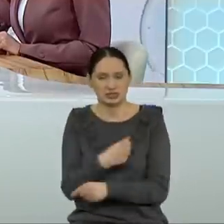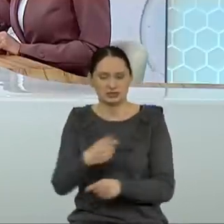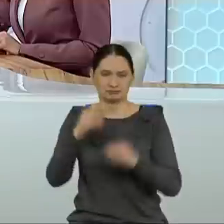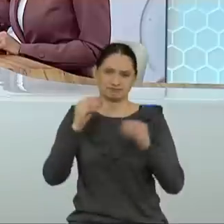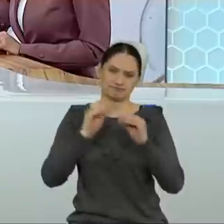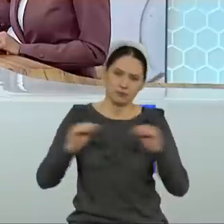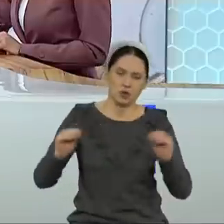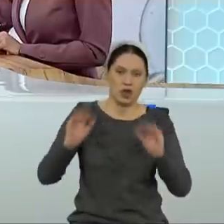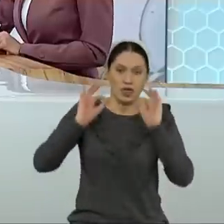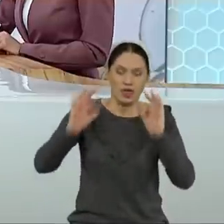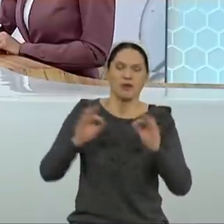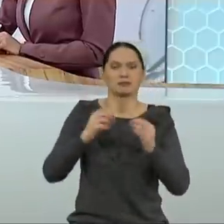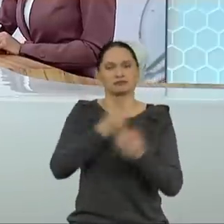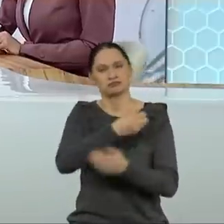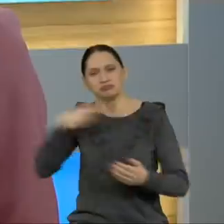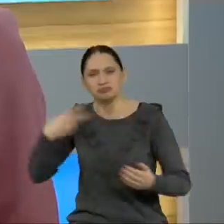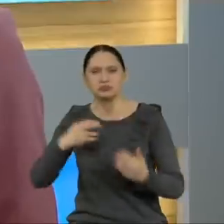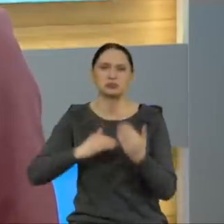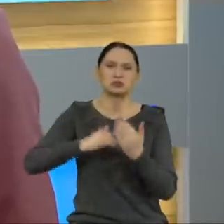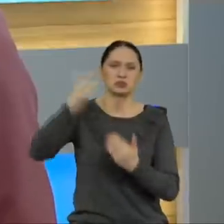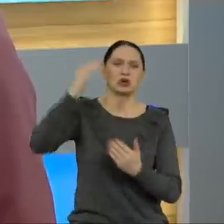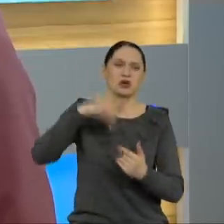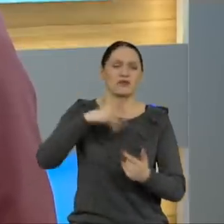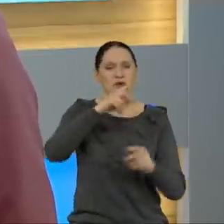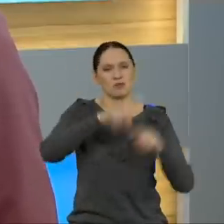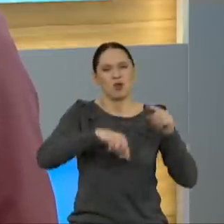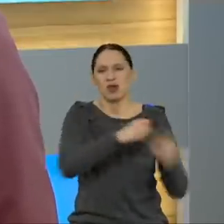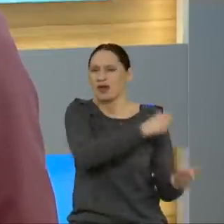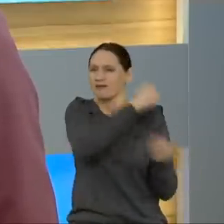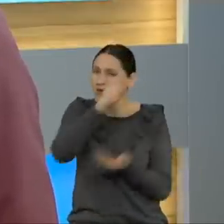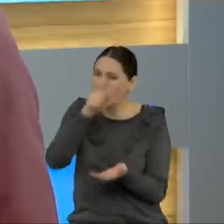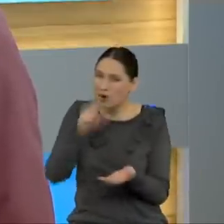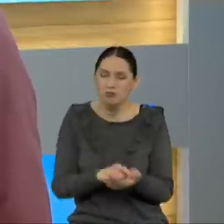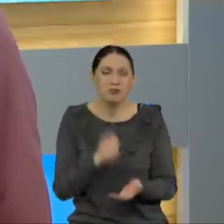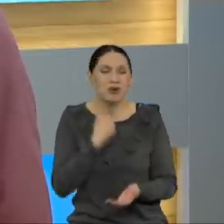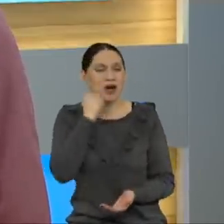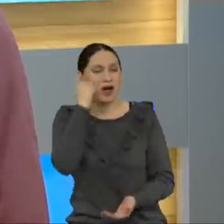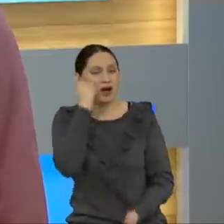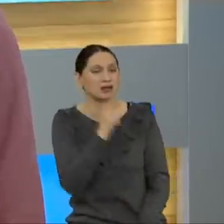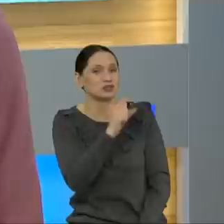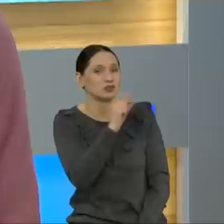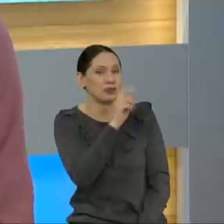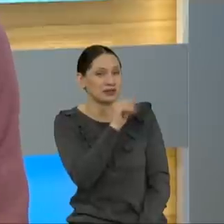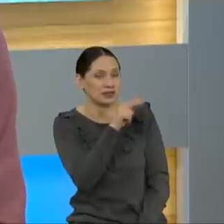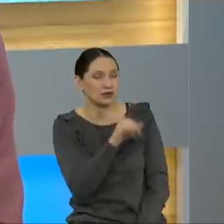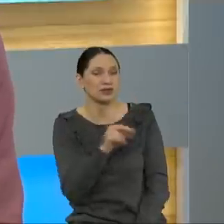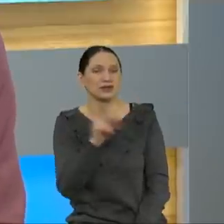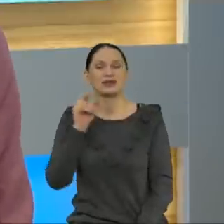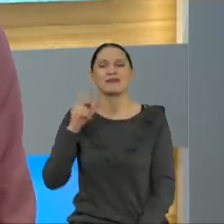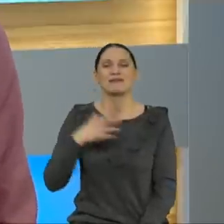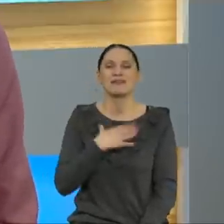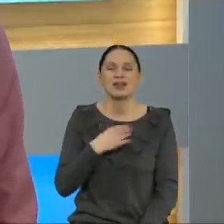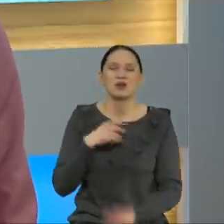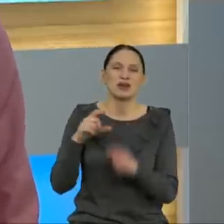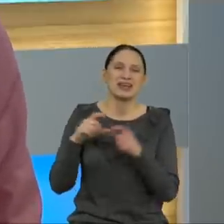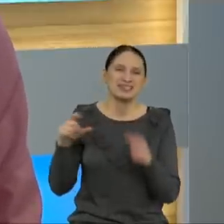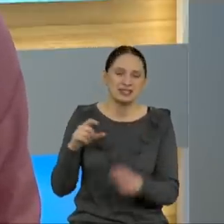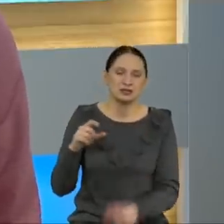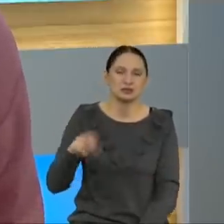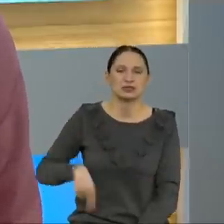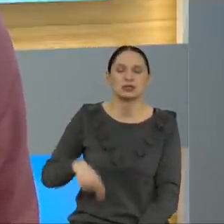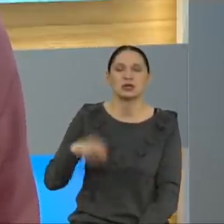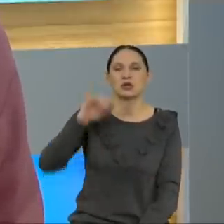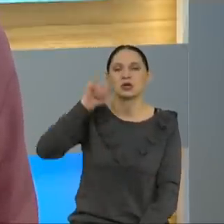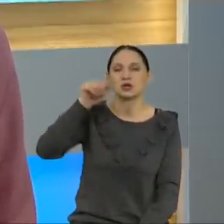mokslo politikos ir finansavimo. Dėkui, tai buvo Vilniaus universiteto rektorius Rimvydas Petrauskas ir Vilniaus licėjaus direktorius Saulius